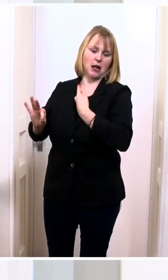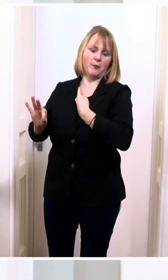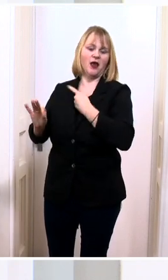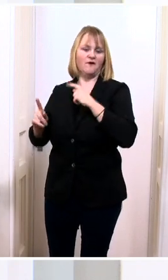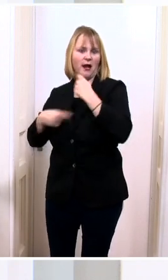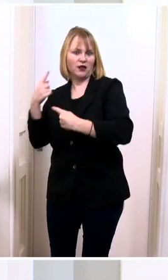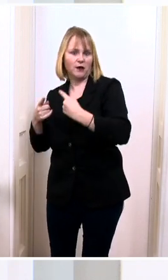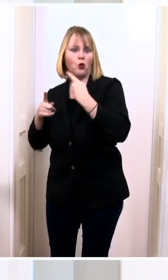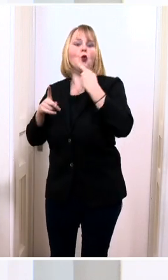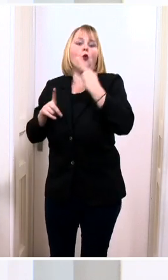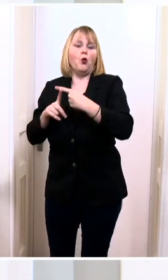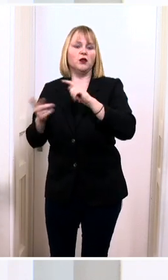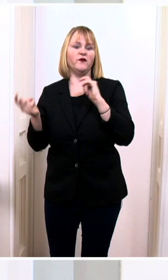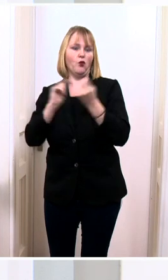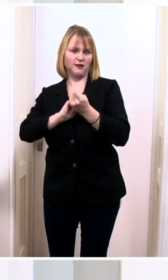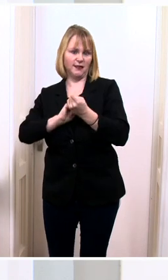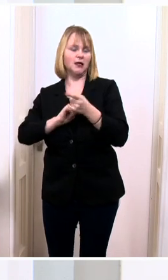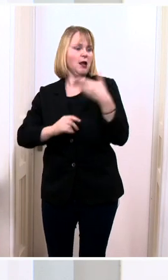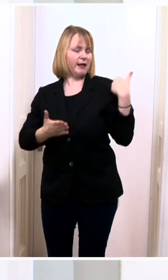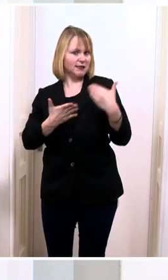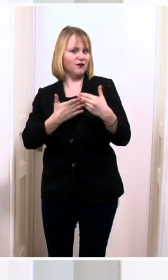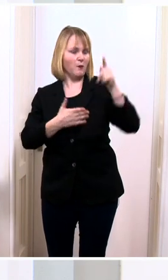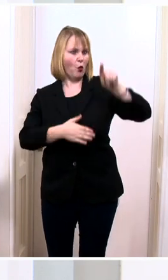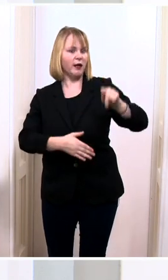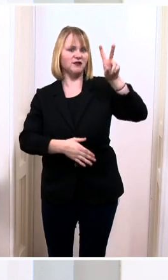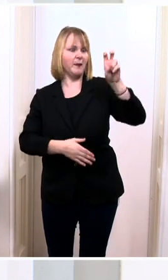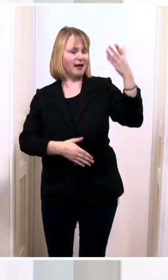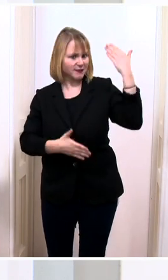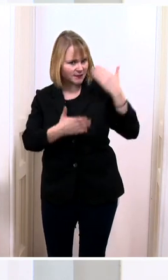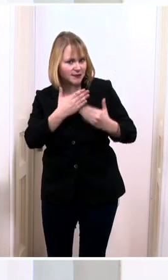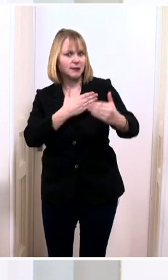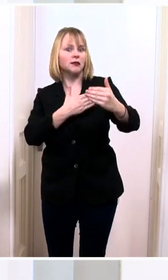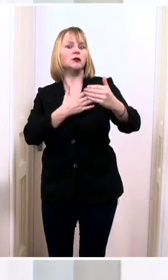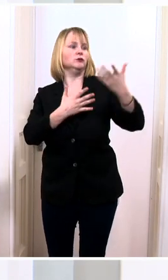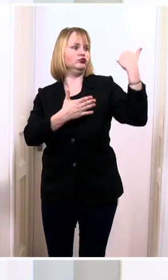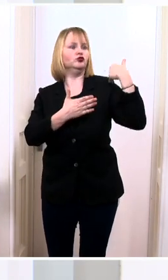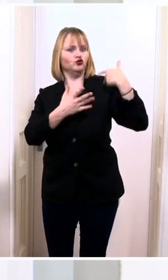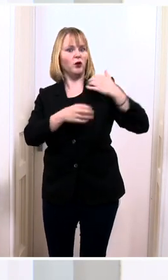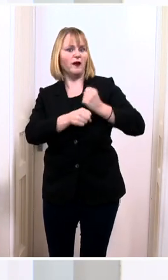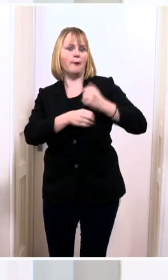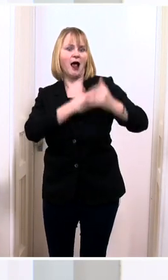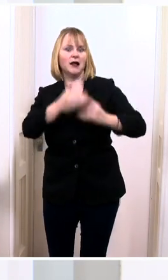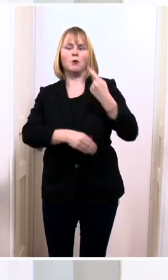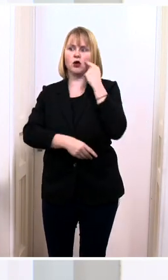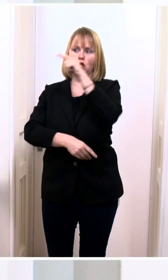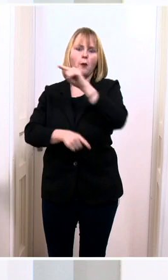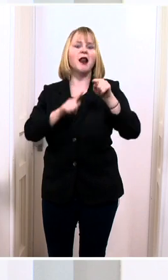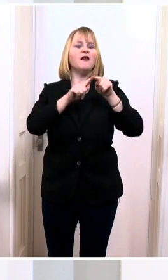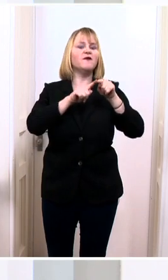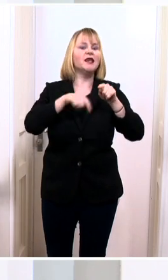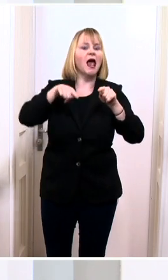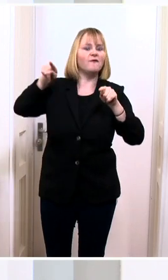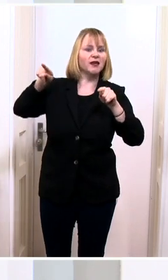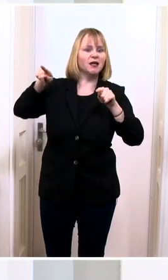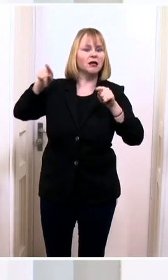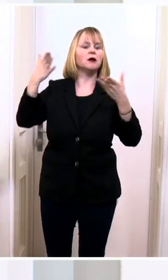umsetzen. Und das tun wir seit März auch. Ich möchte Ihnen nochmals die Übersichtsgrafik zu denjenigen Leistungen zeigen, die per heute